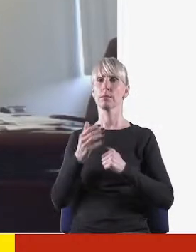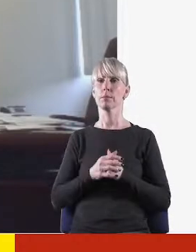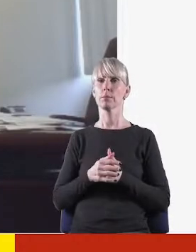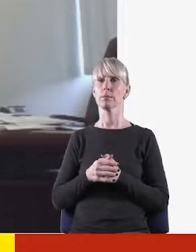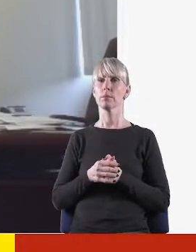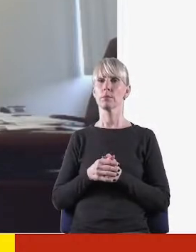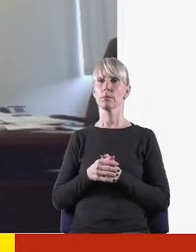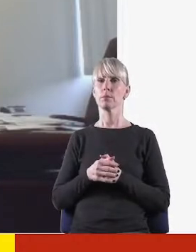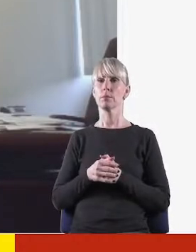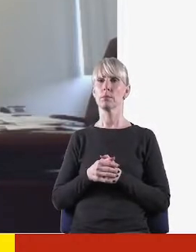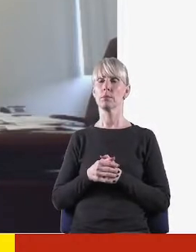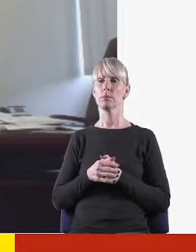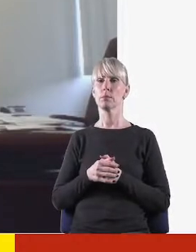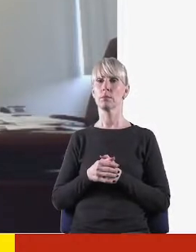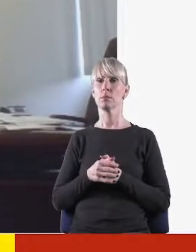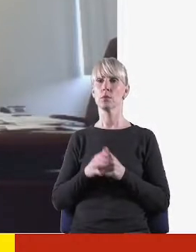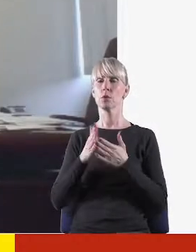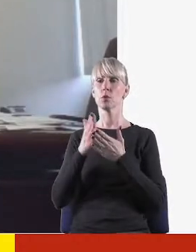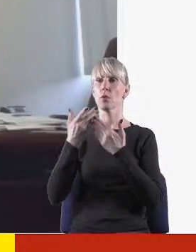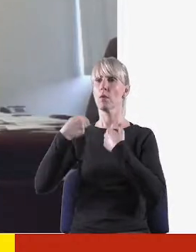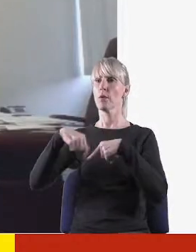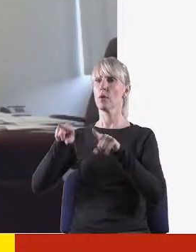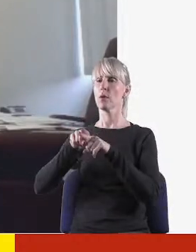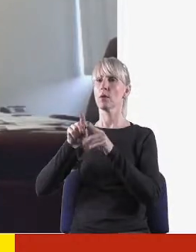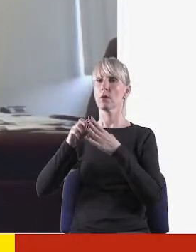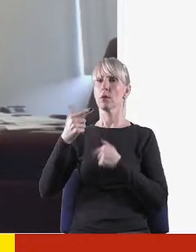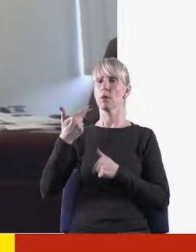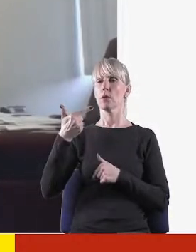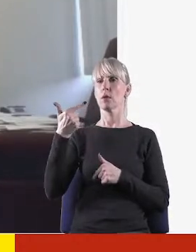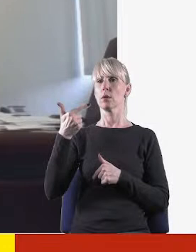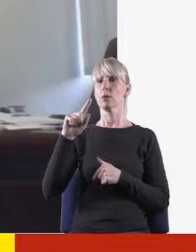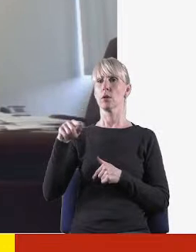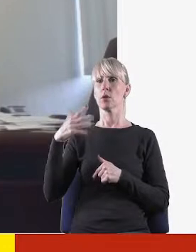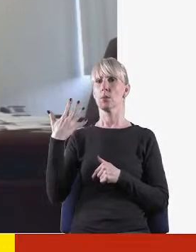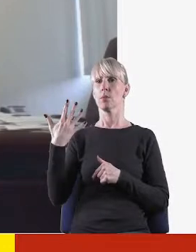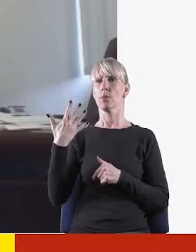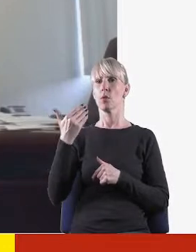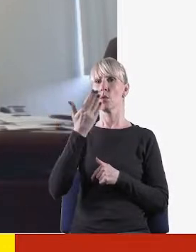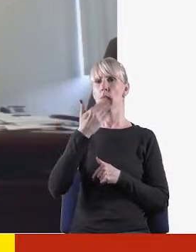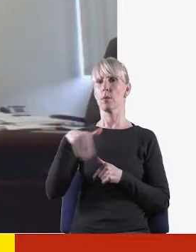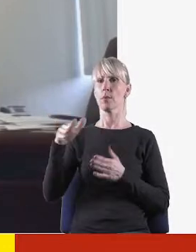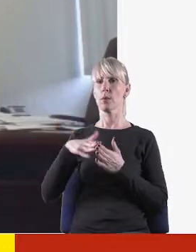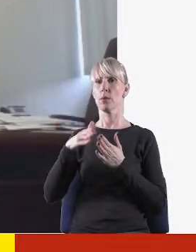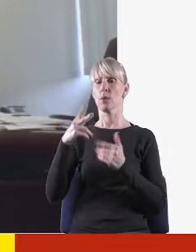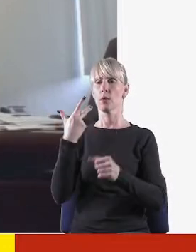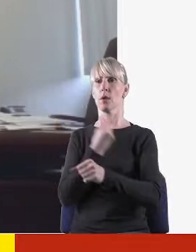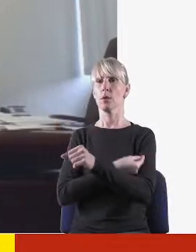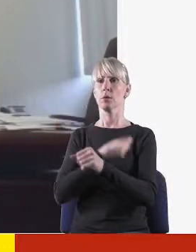mierze wykonane było już ponad 2,5 miliona szczepień.